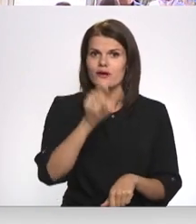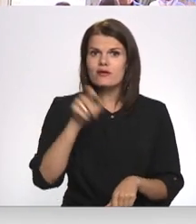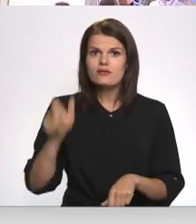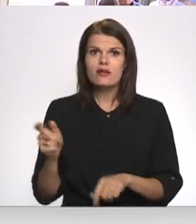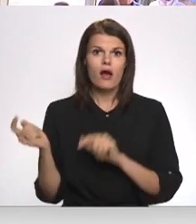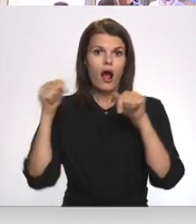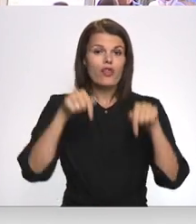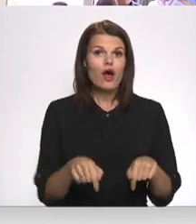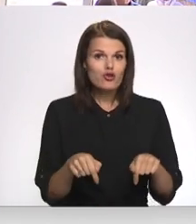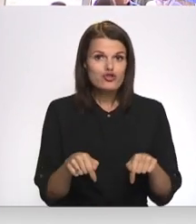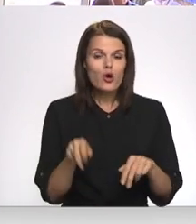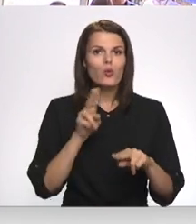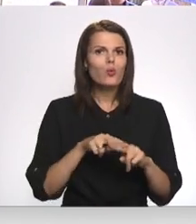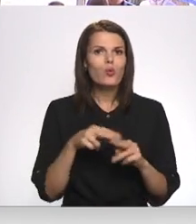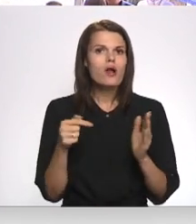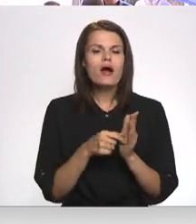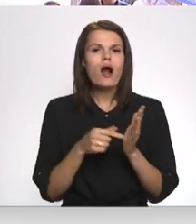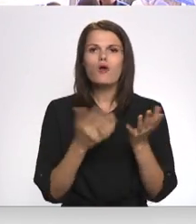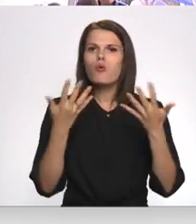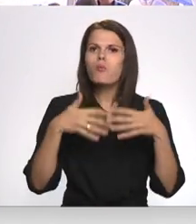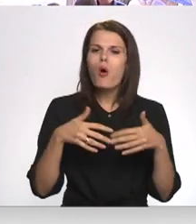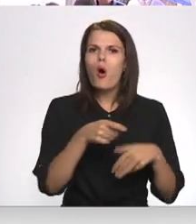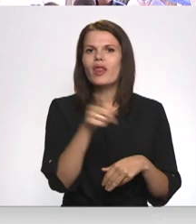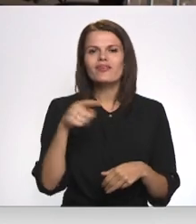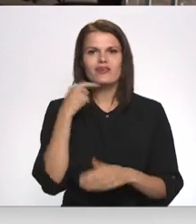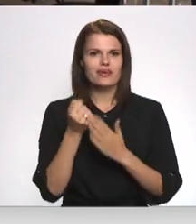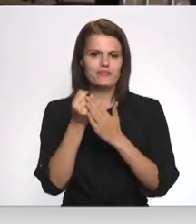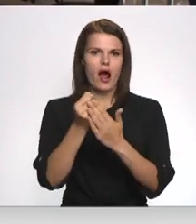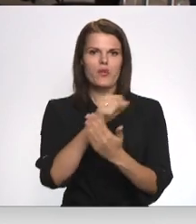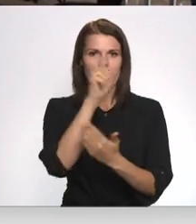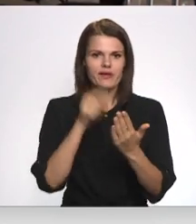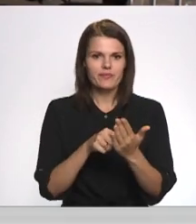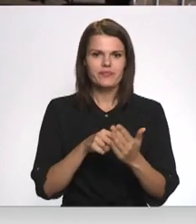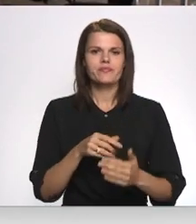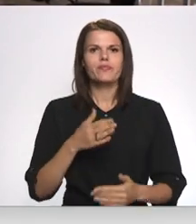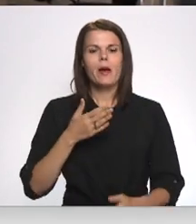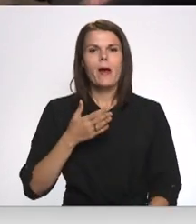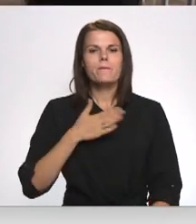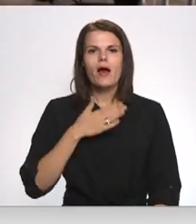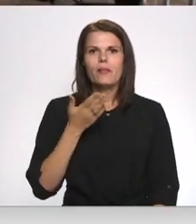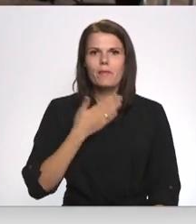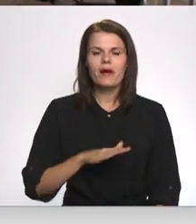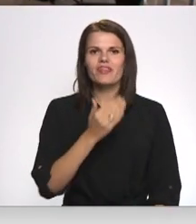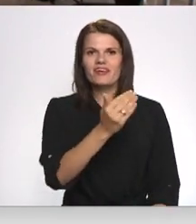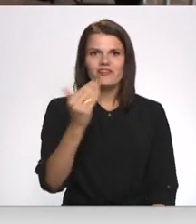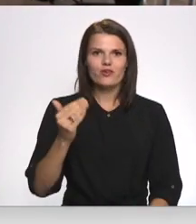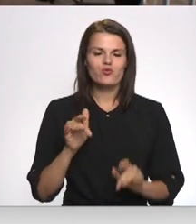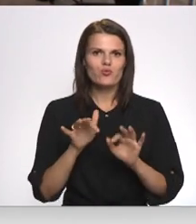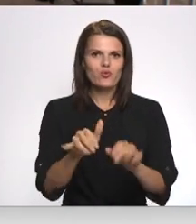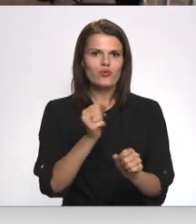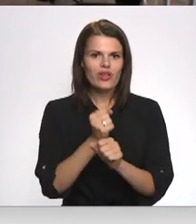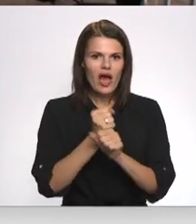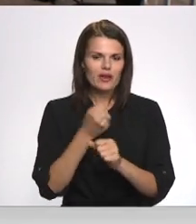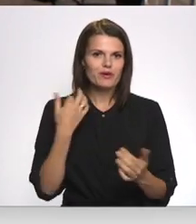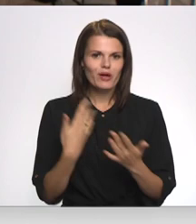nāk uz šīm vēlēšanām un par kādu politiku viņi balso? Man patīk viņu, kā saka, viņu darbība patīk līdz